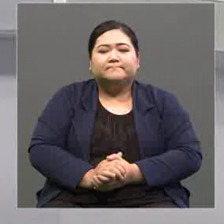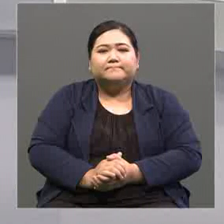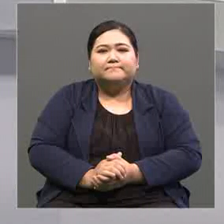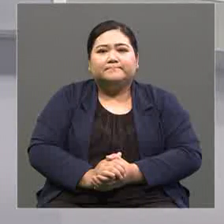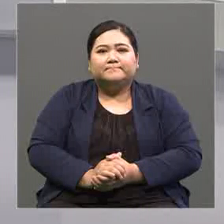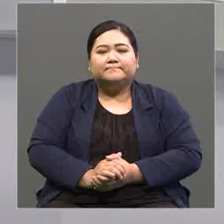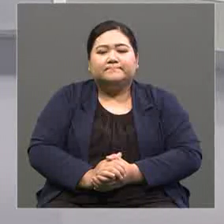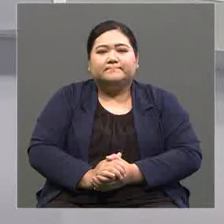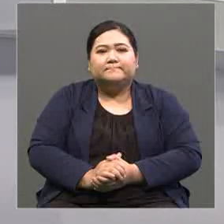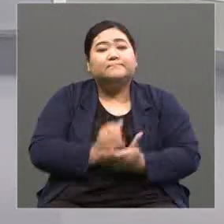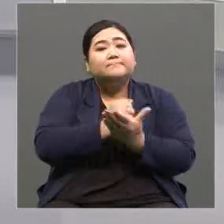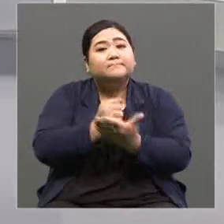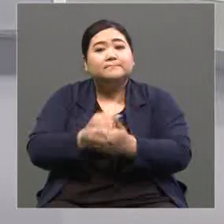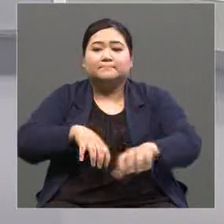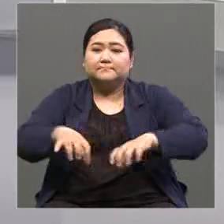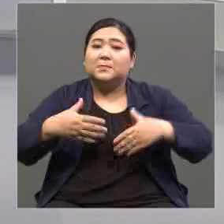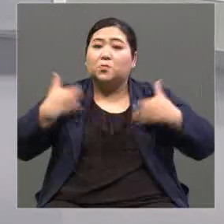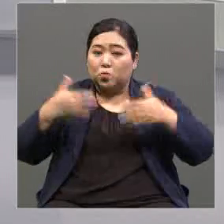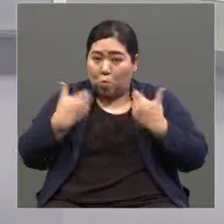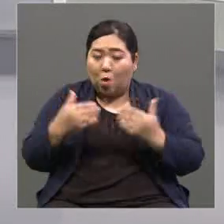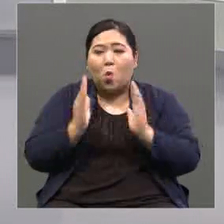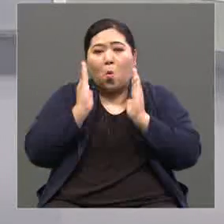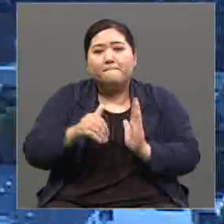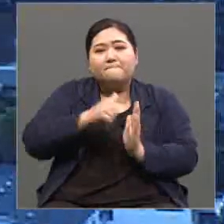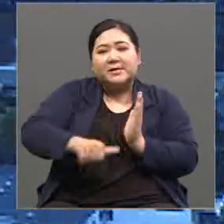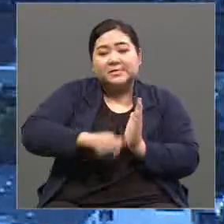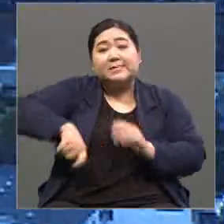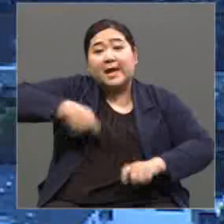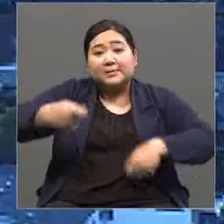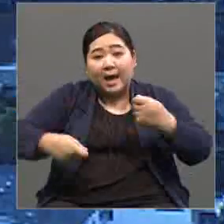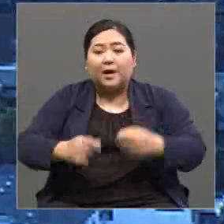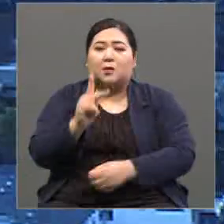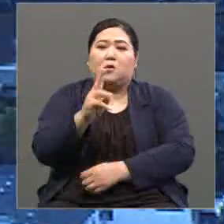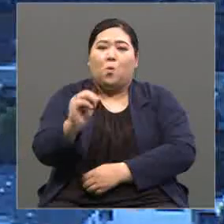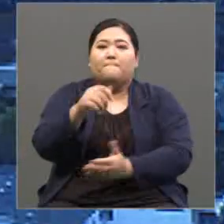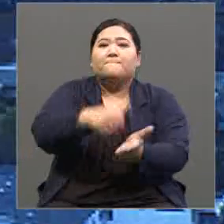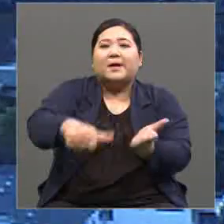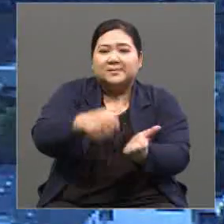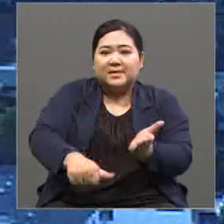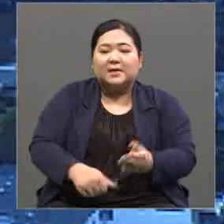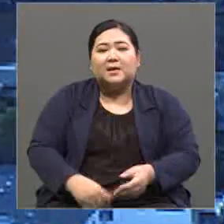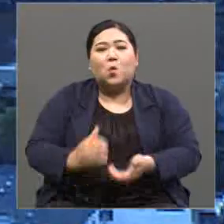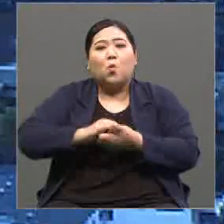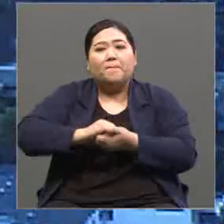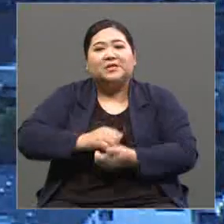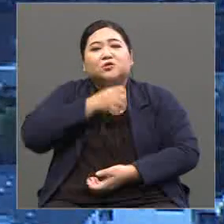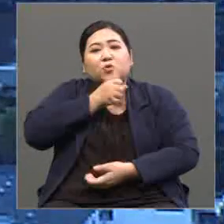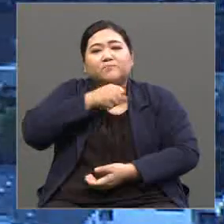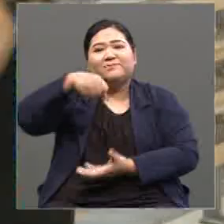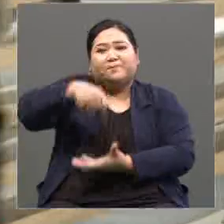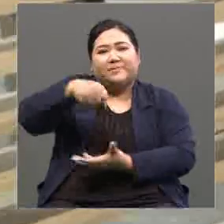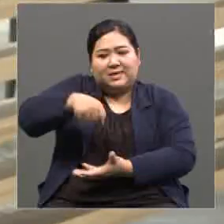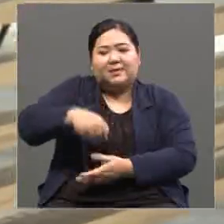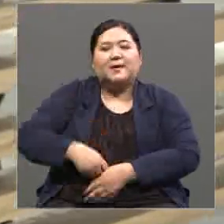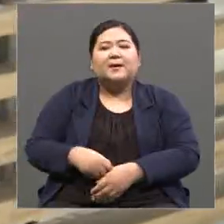และเพื่อเป็นการอำนวยความสะดวกให้กับผู้ที่เสียภาษีนะคะทางกรมสรรพากรค่ะได้ร่วมกับช้อปปี้ค่ะเปิดรับชำระภาษีค่ะน